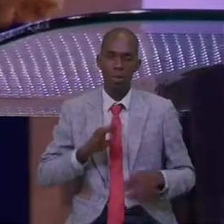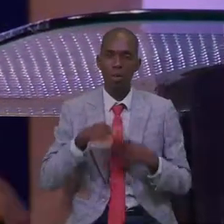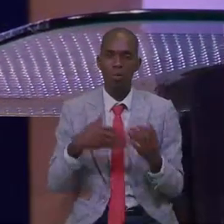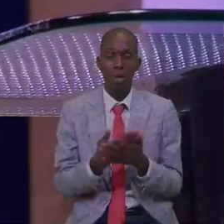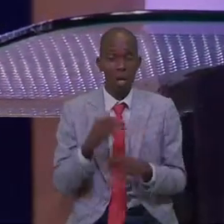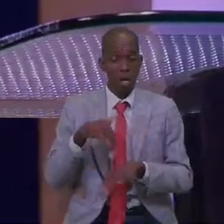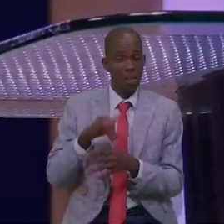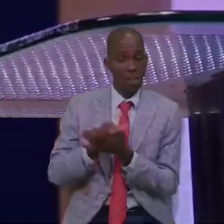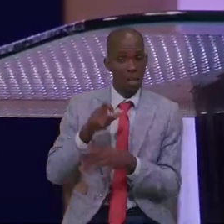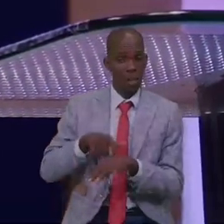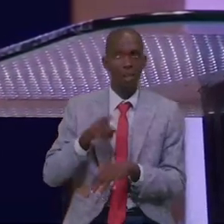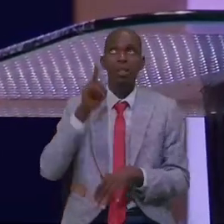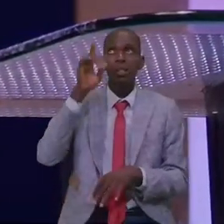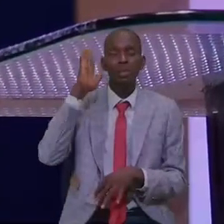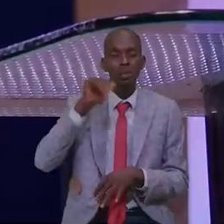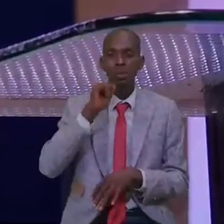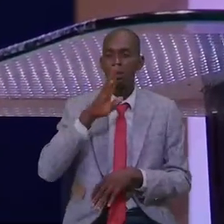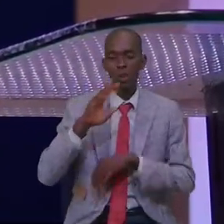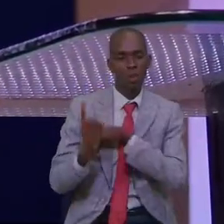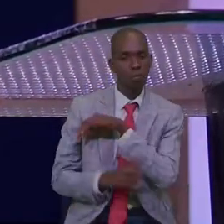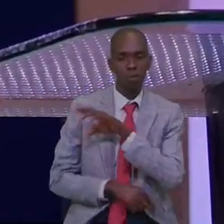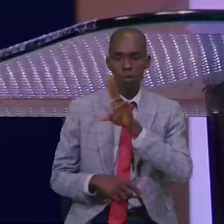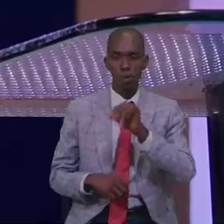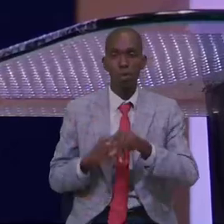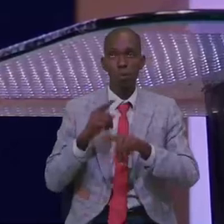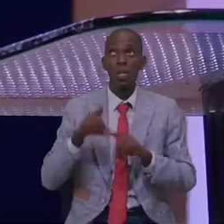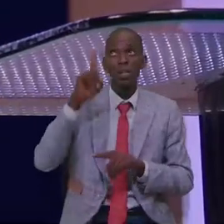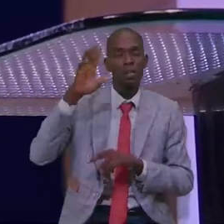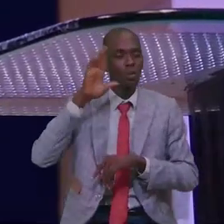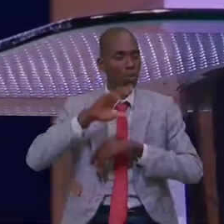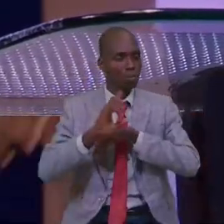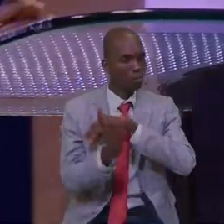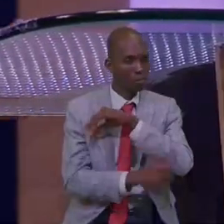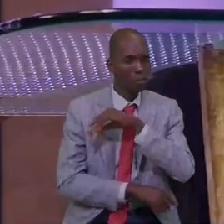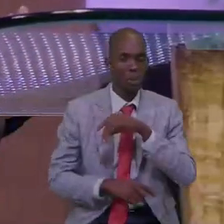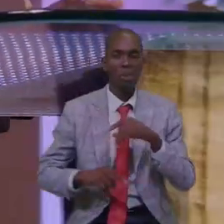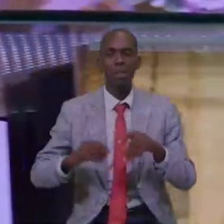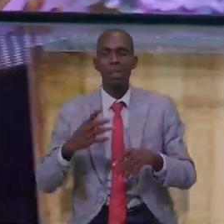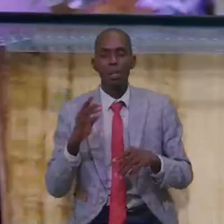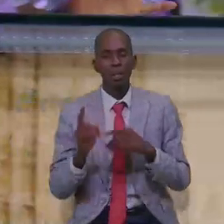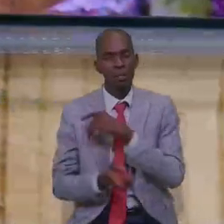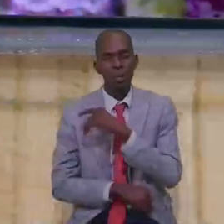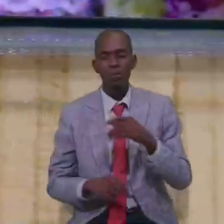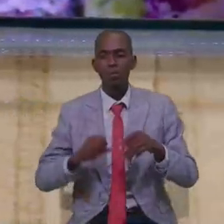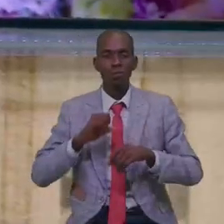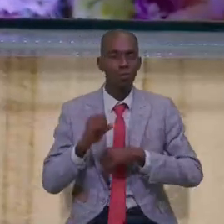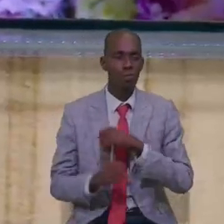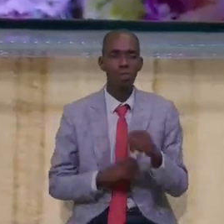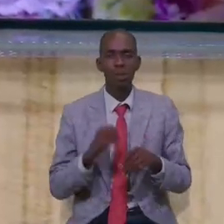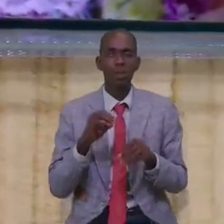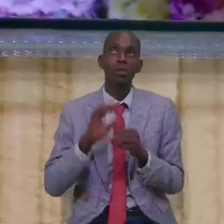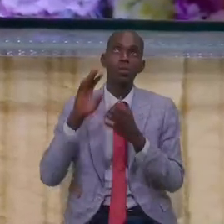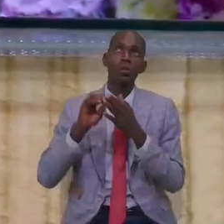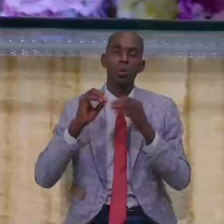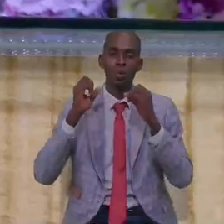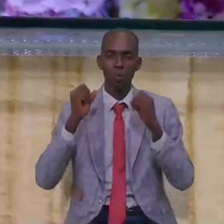frappé, mais il sera la pierre qui frappe. Le souverain qui frappe et dans sa puissance, la